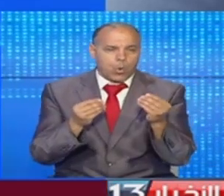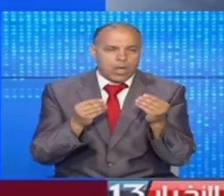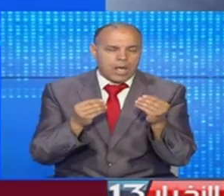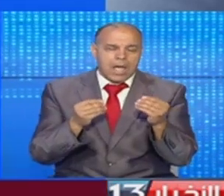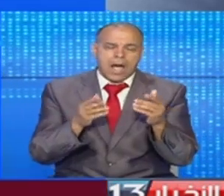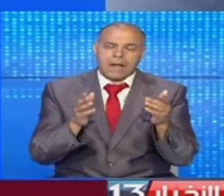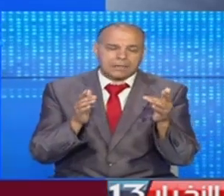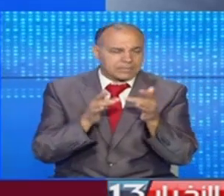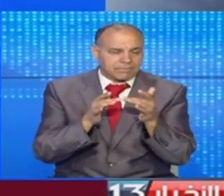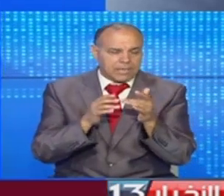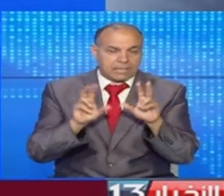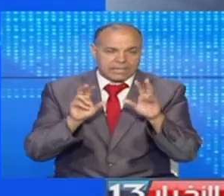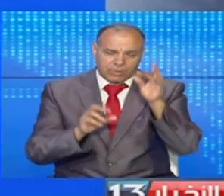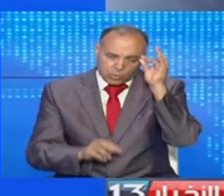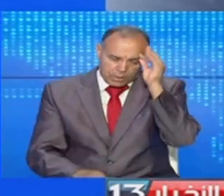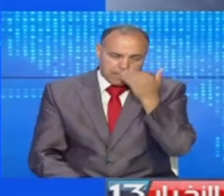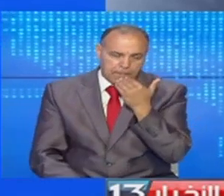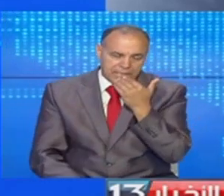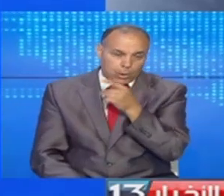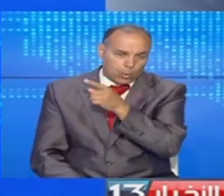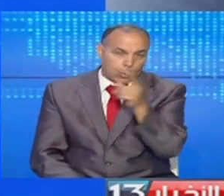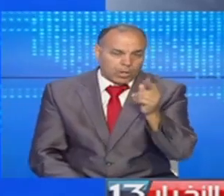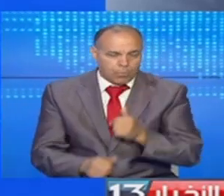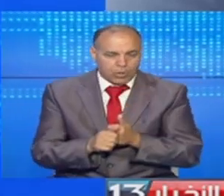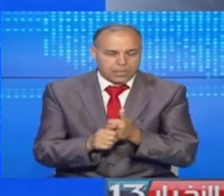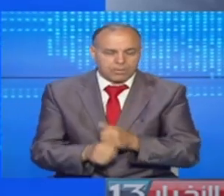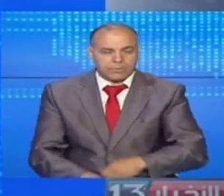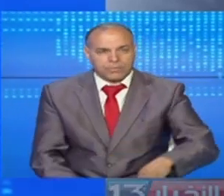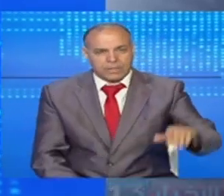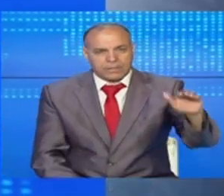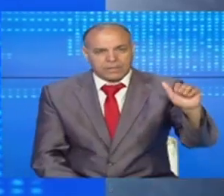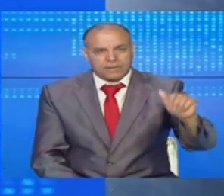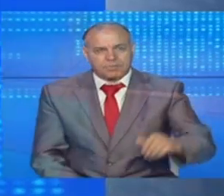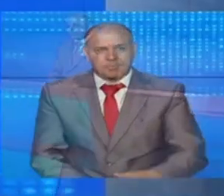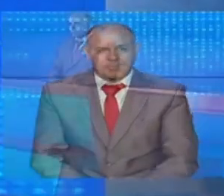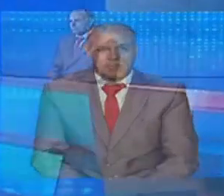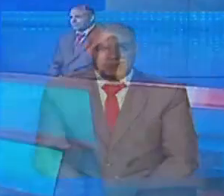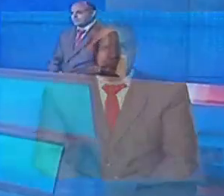من الأخبار على بوابة التلفزة التونسية. شكراً على المتابعة وإلى اللقاء.